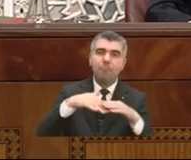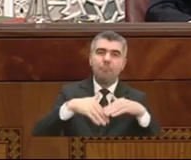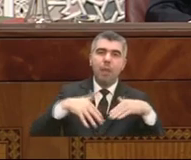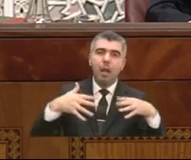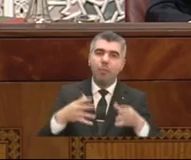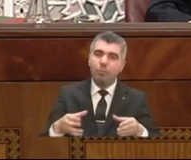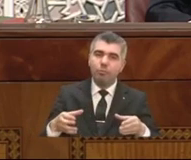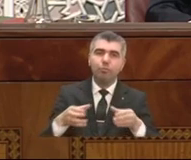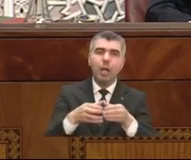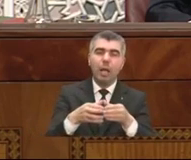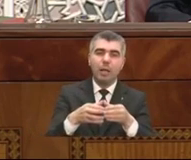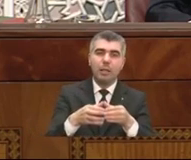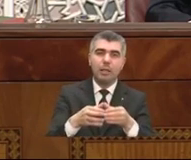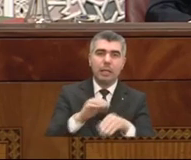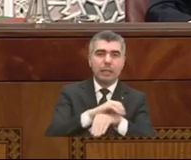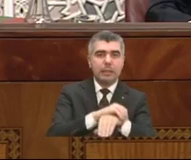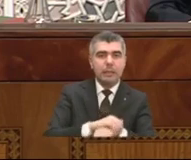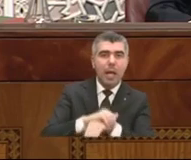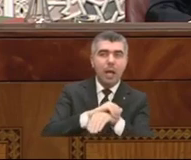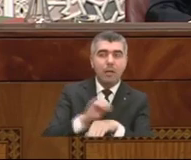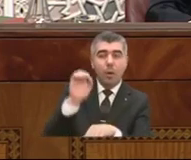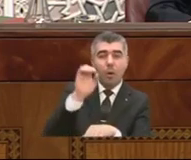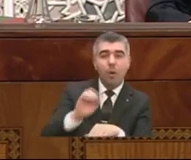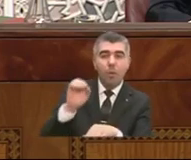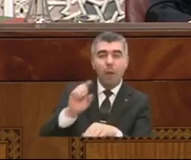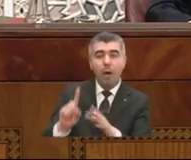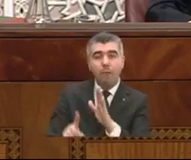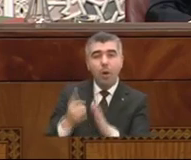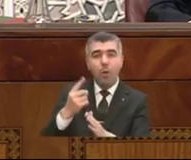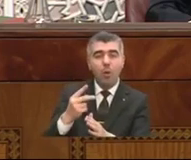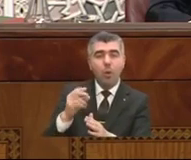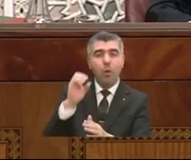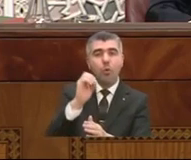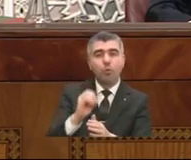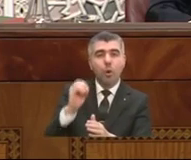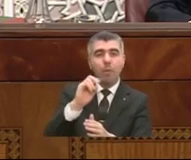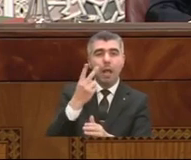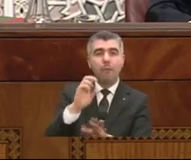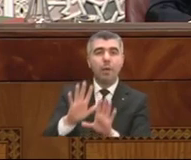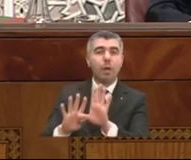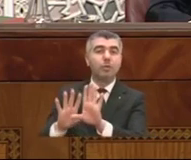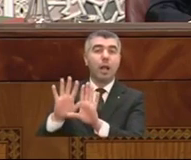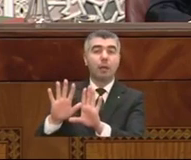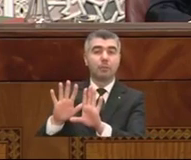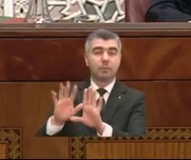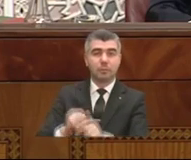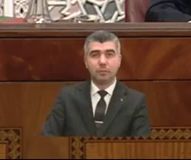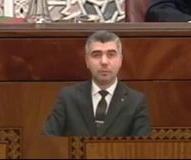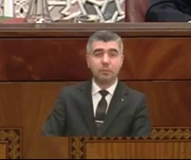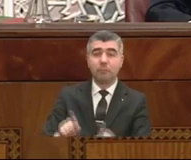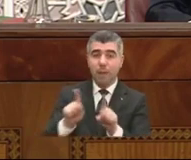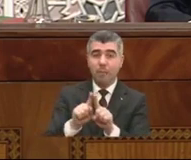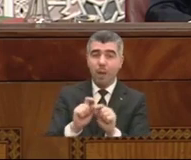المشتركة المغرب الاتحاد الأوروبي منذ إحداثها في أكتوبر 2010، والتي كرست